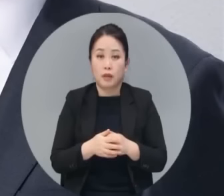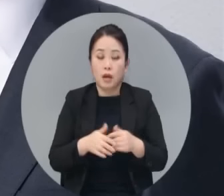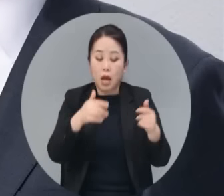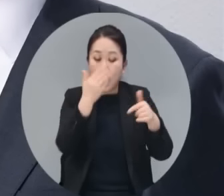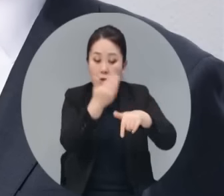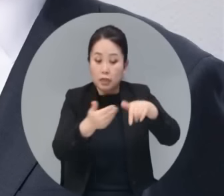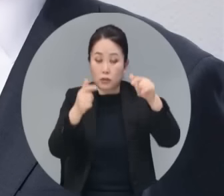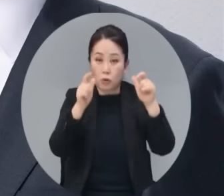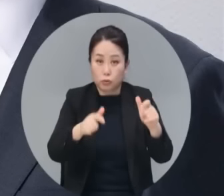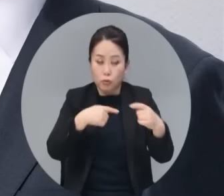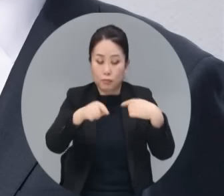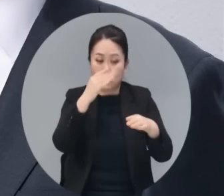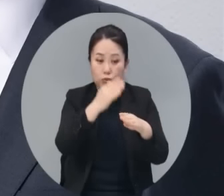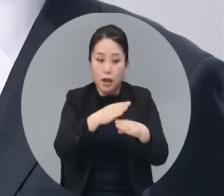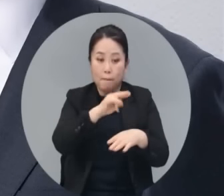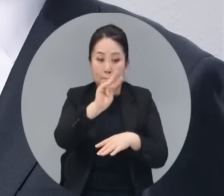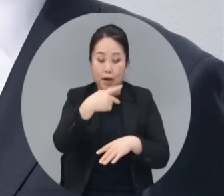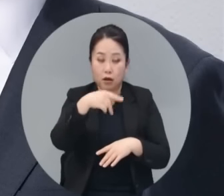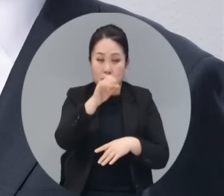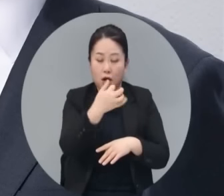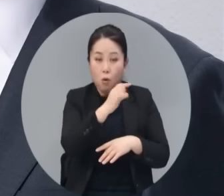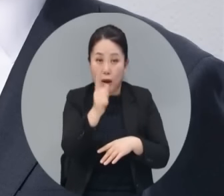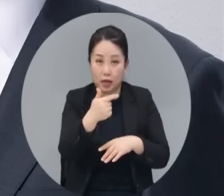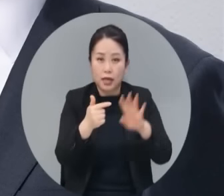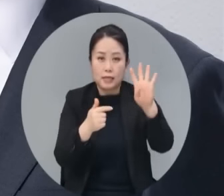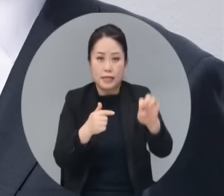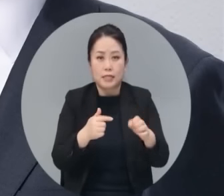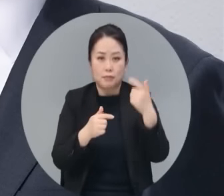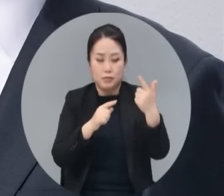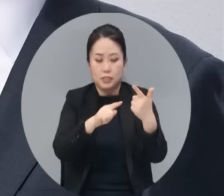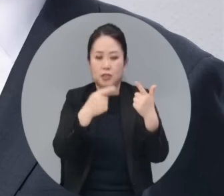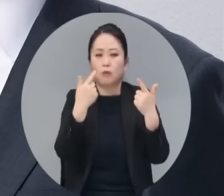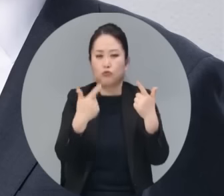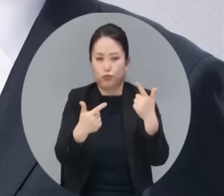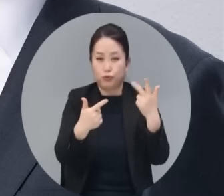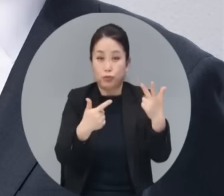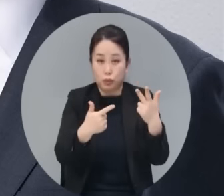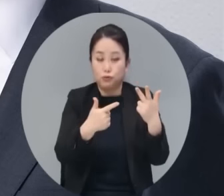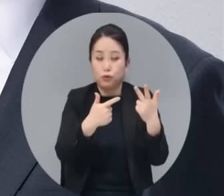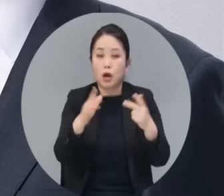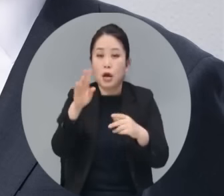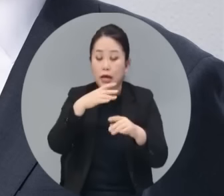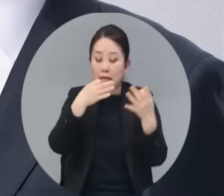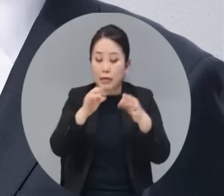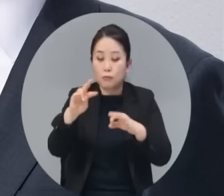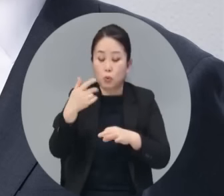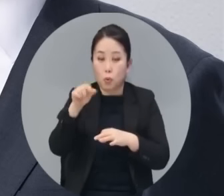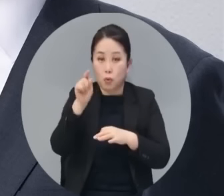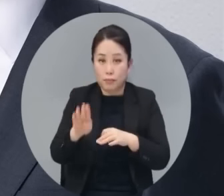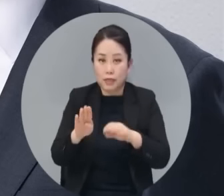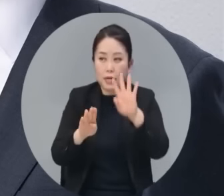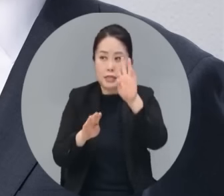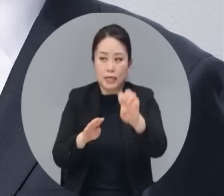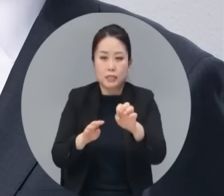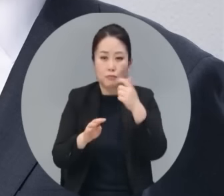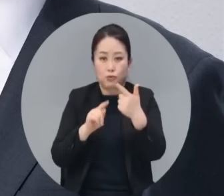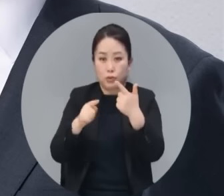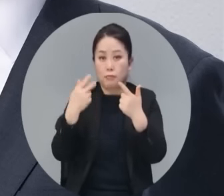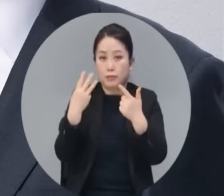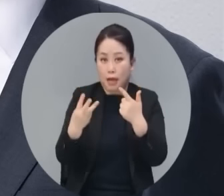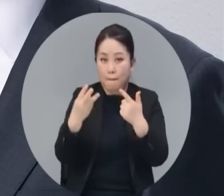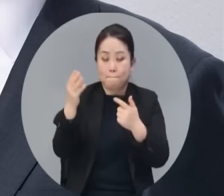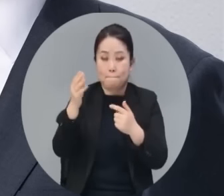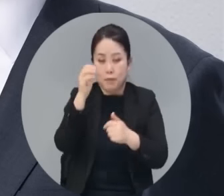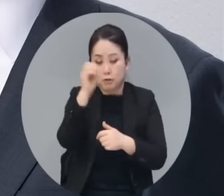강서도 민주당 변성환 후보가 47.6% 국민의 힘 김도우 후보가 46.3% 가상